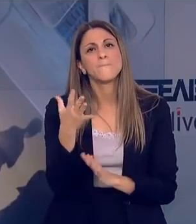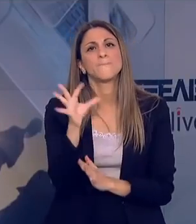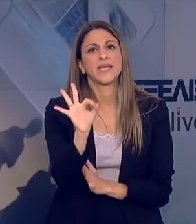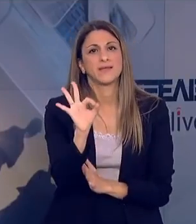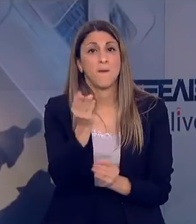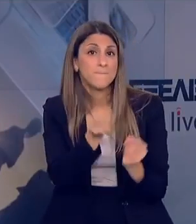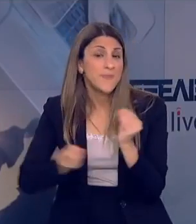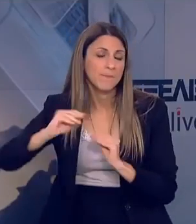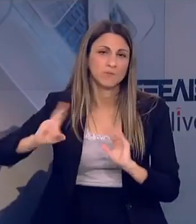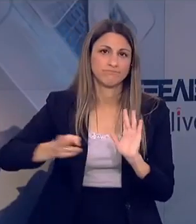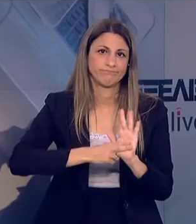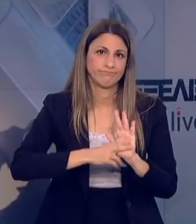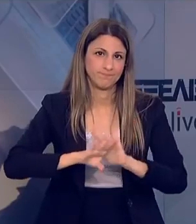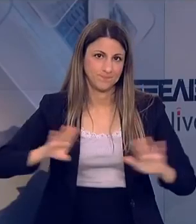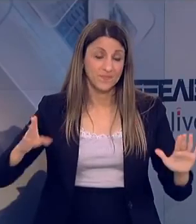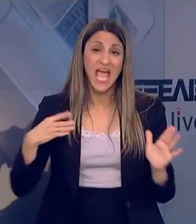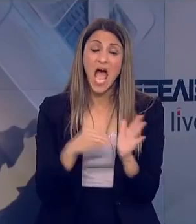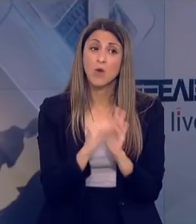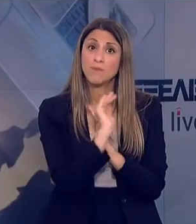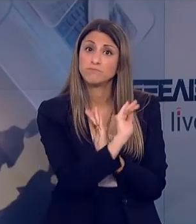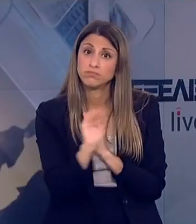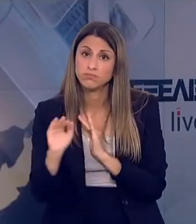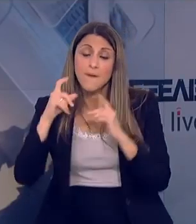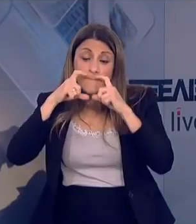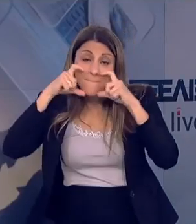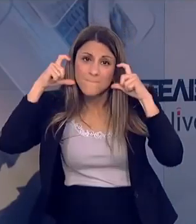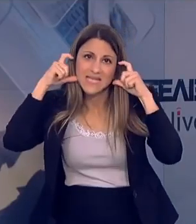άτομα. Επιπλέον υπάρχει ισχυρή σύσταση για χρήση